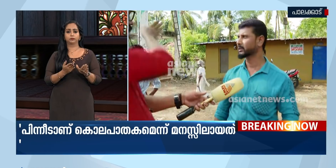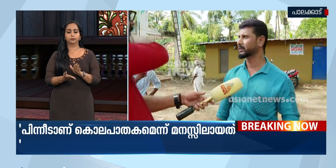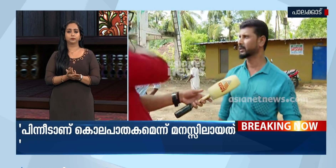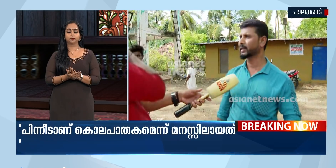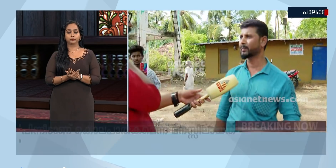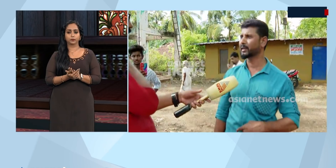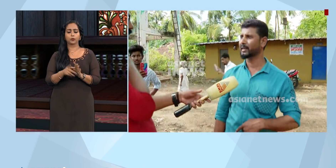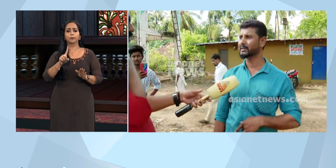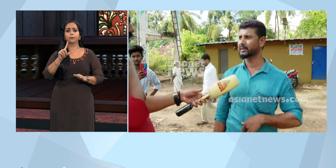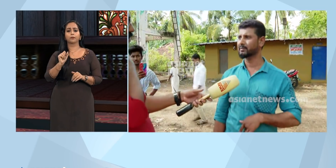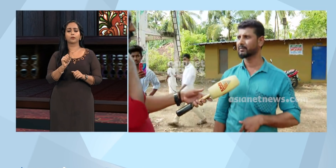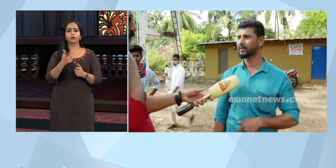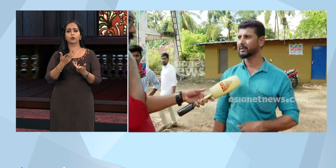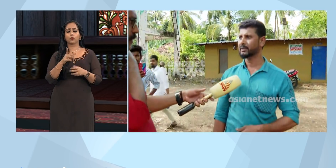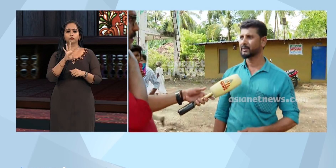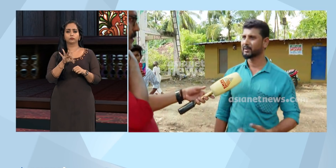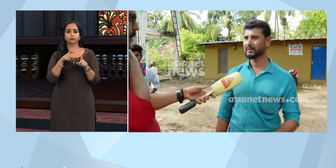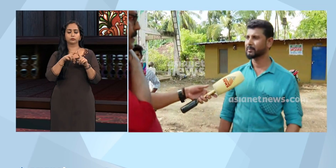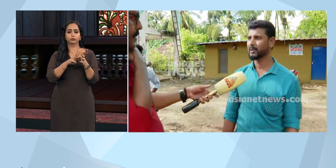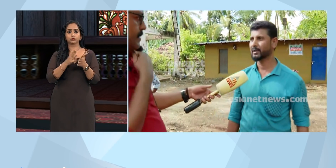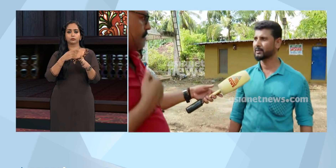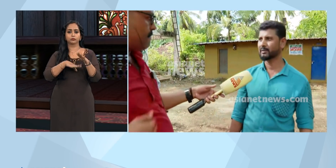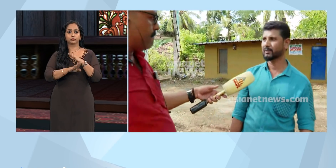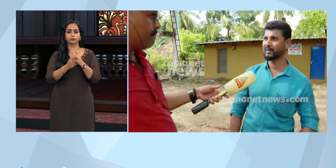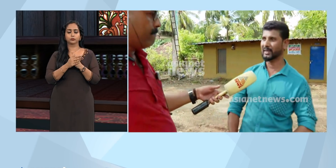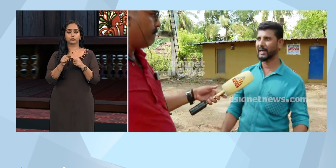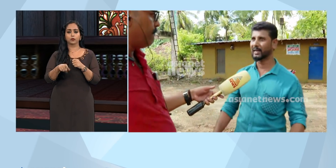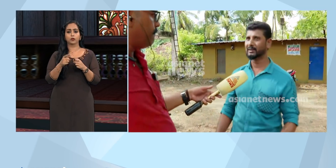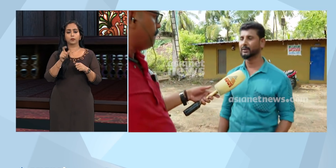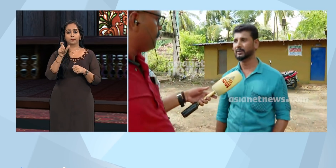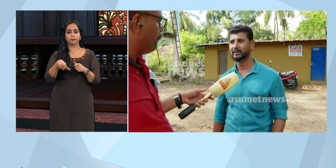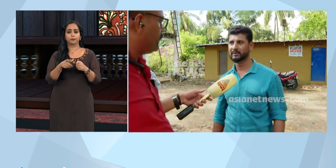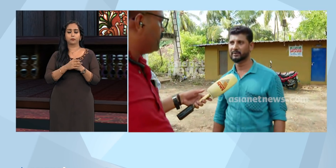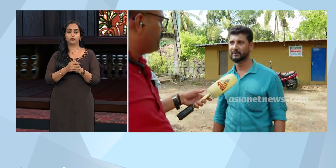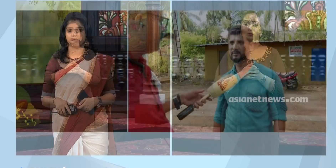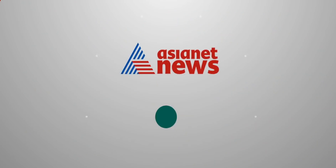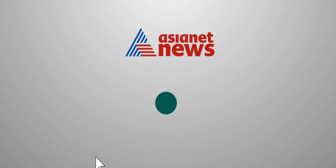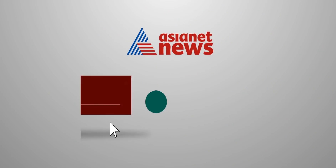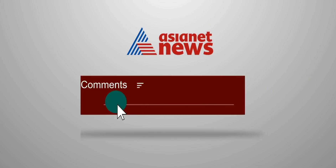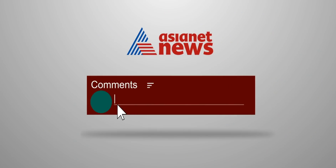ഒരു 8 കിലോമീറ്റർ ആയതിനു ശേഷം സംഭവം ആൾ ഇളകലൊക്കെ നിന്നു.